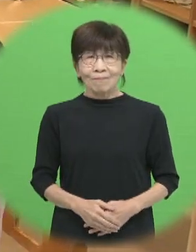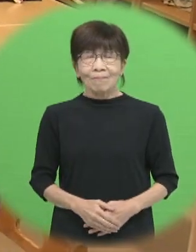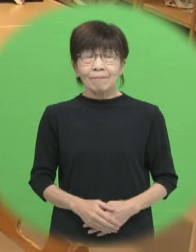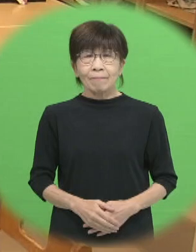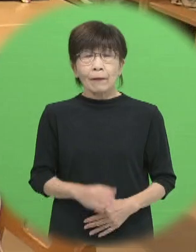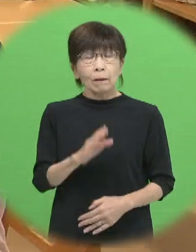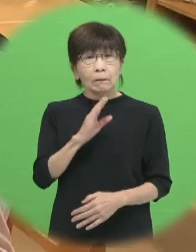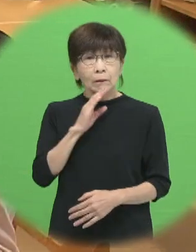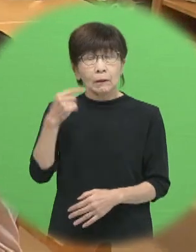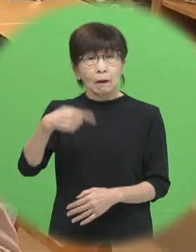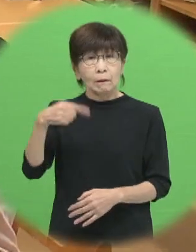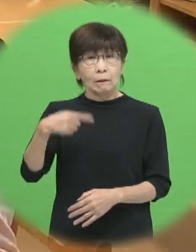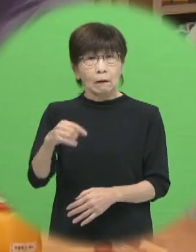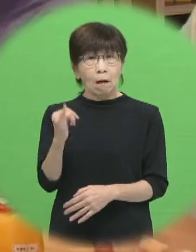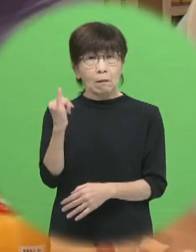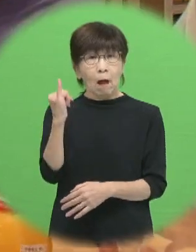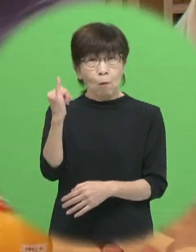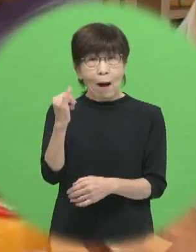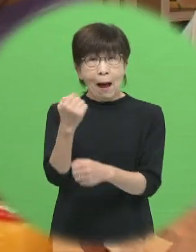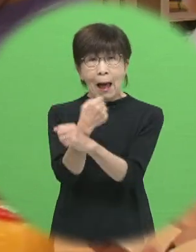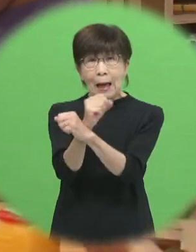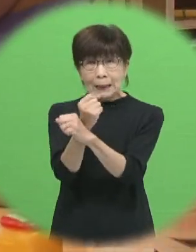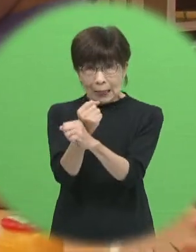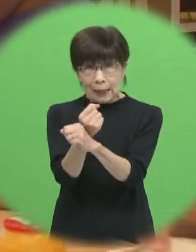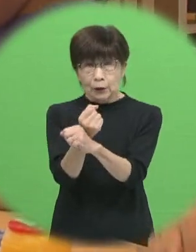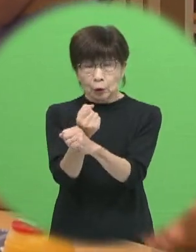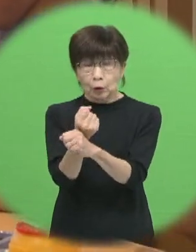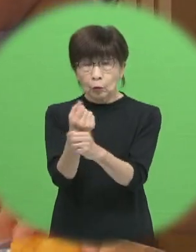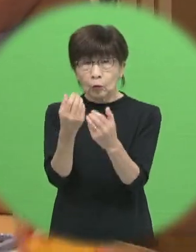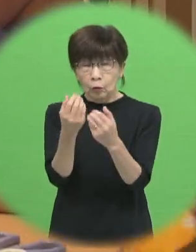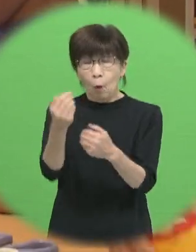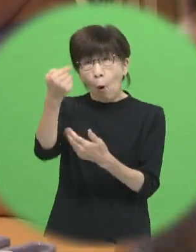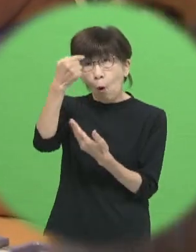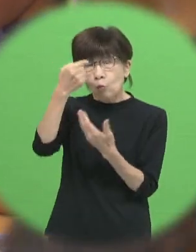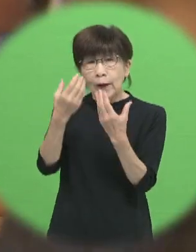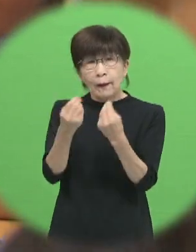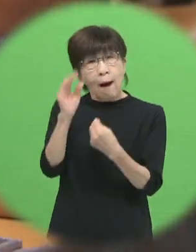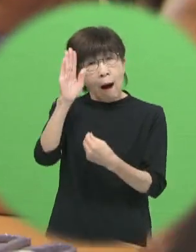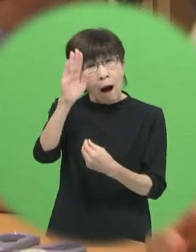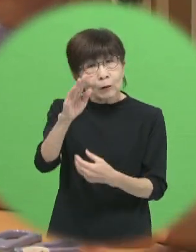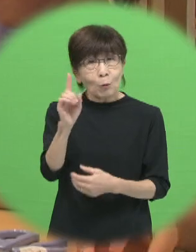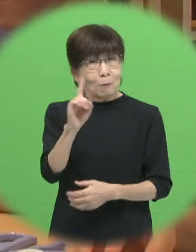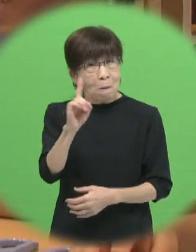実際に先生たちは研修を受けてどう感じたかな？